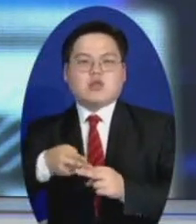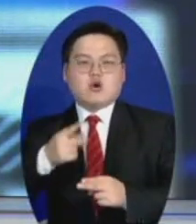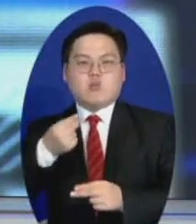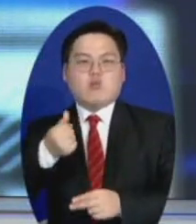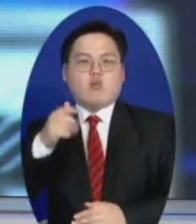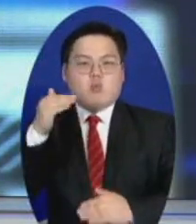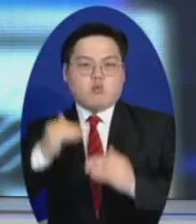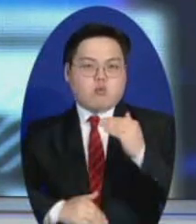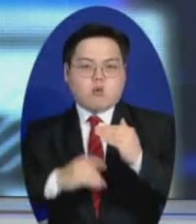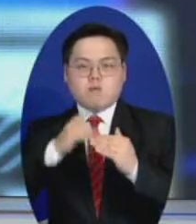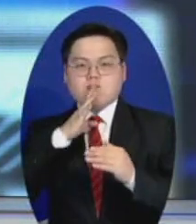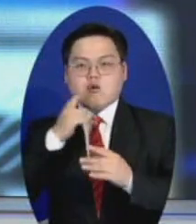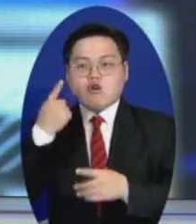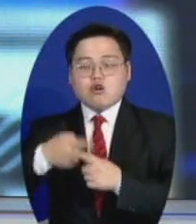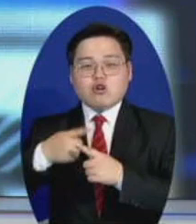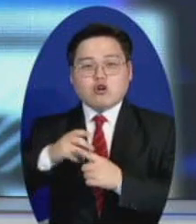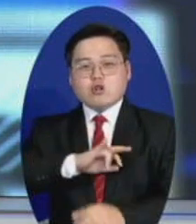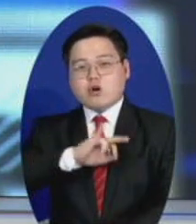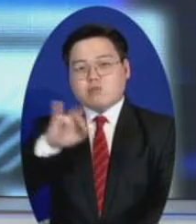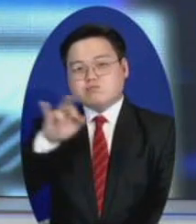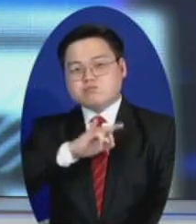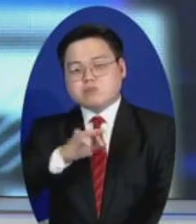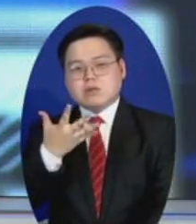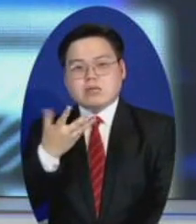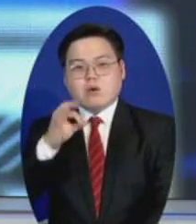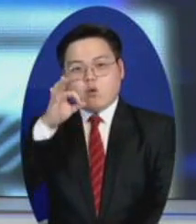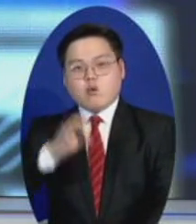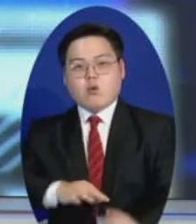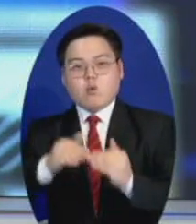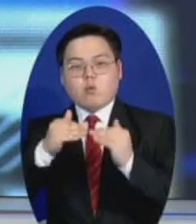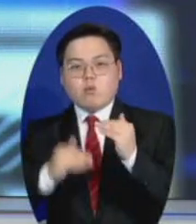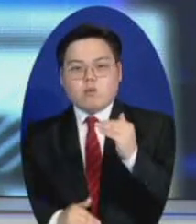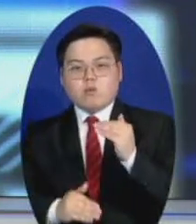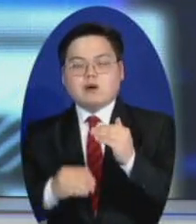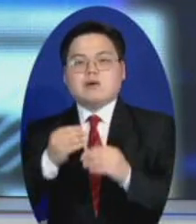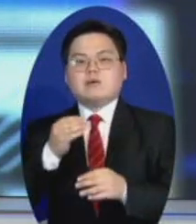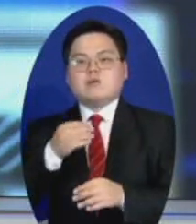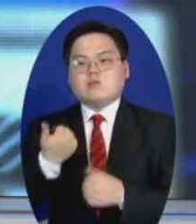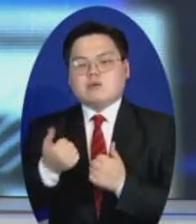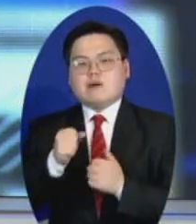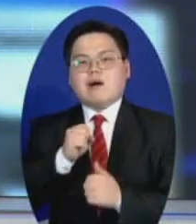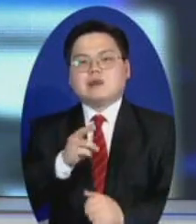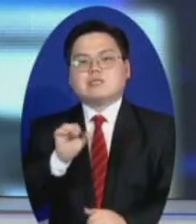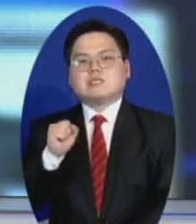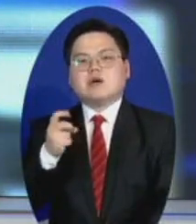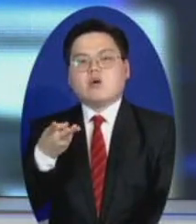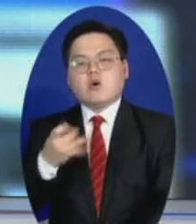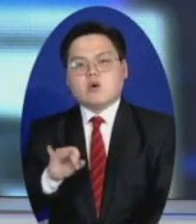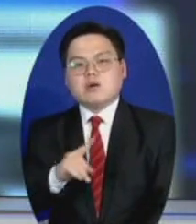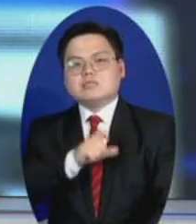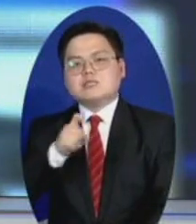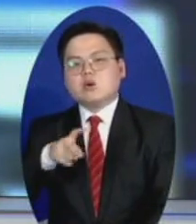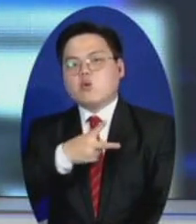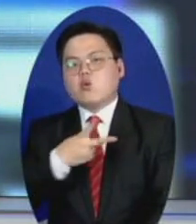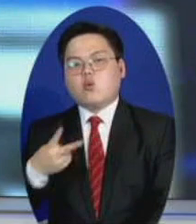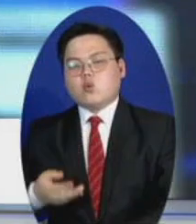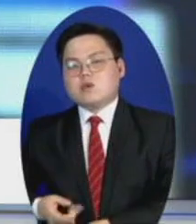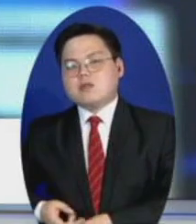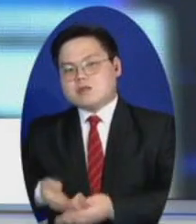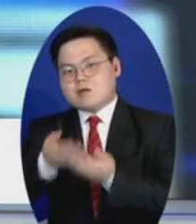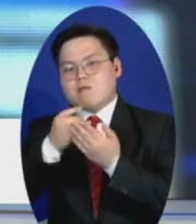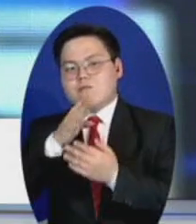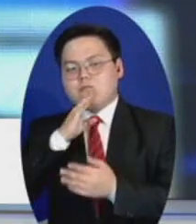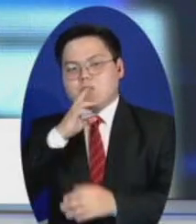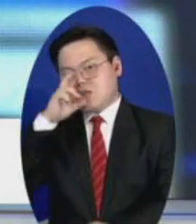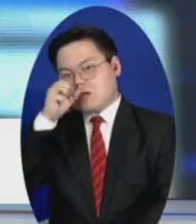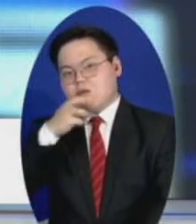тарифыг бууруулахар болжээ. Орон нутгийн нислэгийн тээзний үнийг 50% бууруулж салбарын аж ахуй нэгжүүдэд зээлийн хүүгийн дэмжлэг үзүүлэхээр болсныг